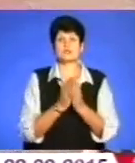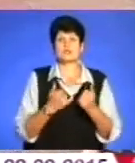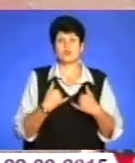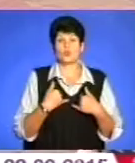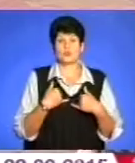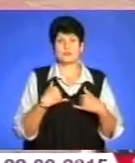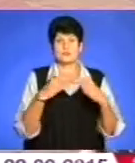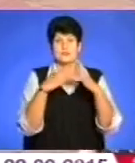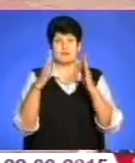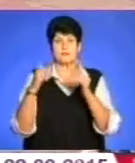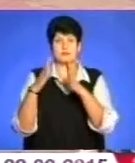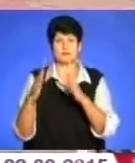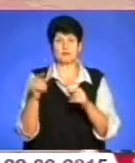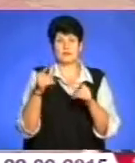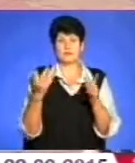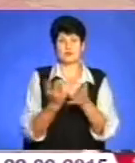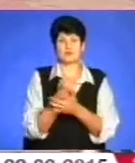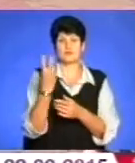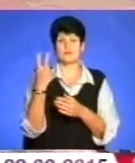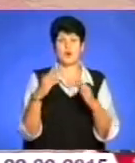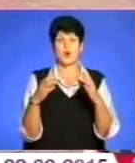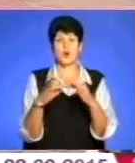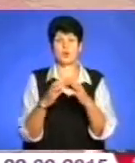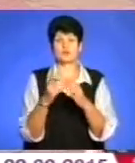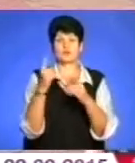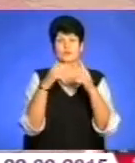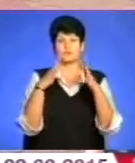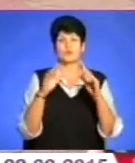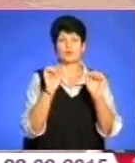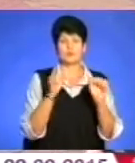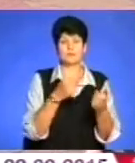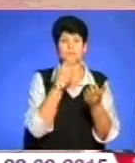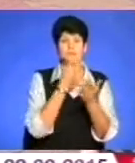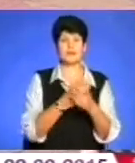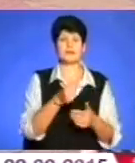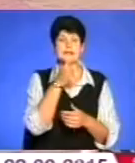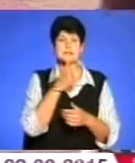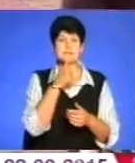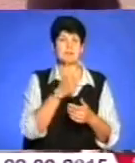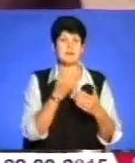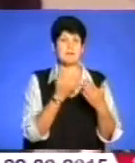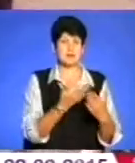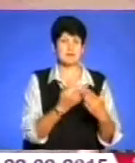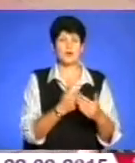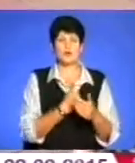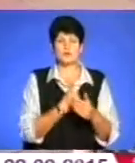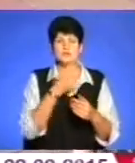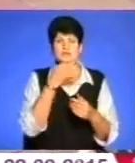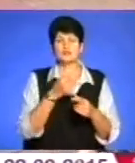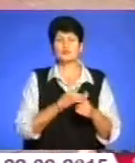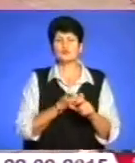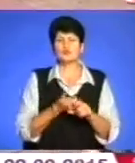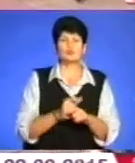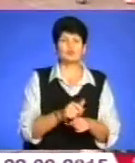нас у кожному наметі по дві команди зараз є, для того, щоб могли всі представити експерименти. Тобто ми хочемо сказати про те, що дуже багато є бажаючих